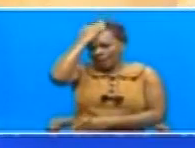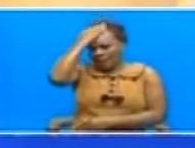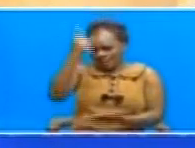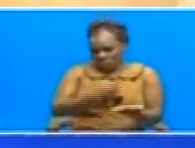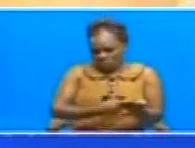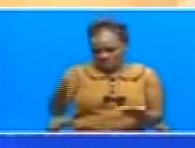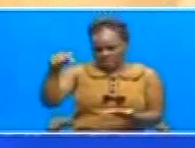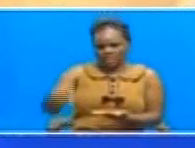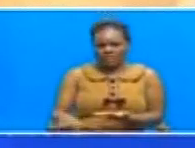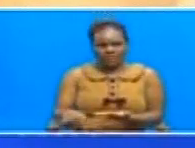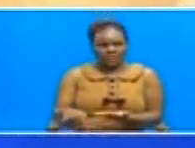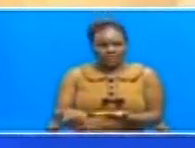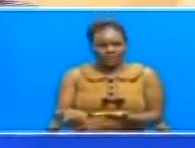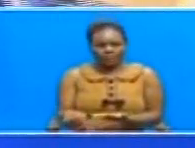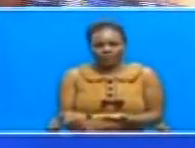hii.